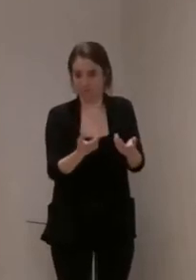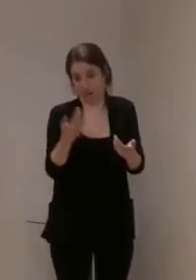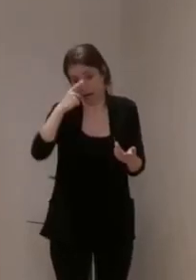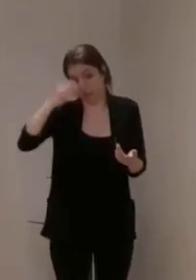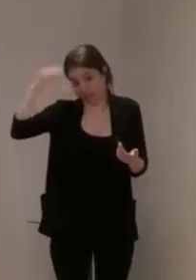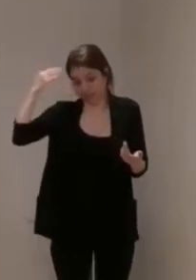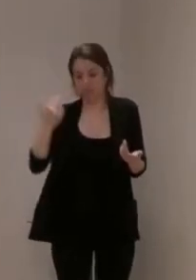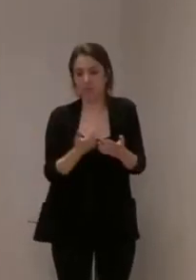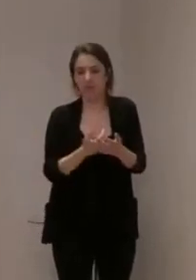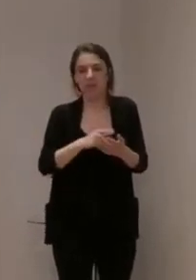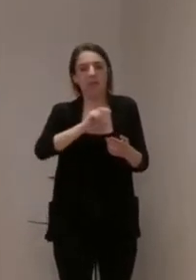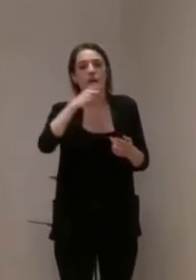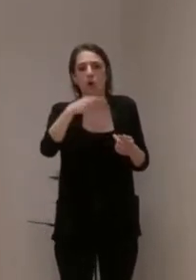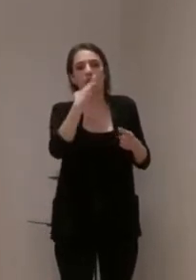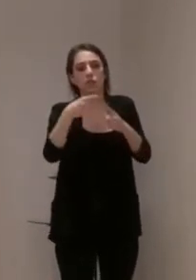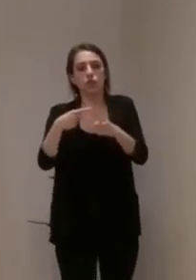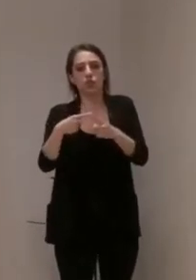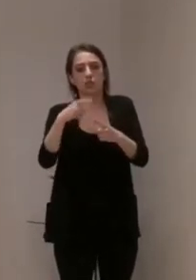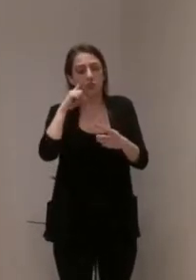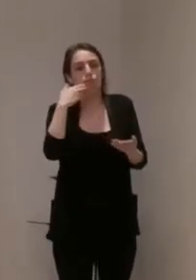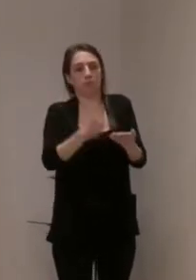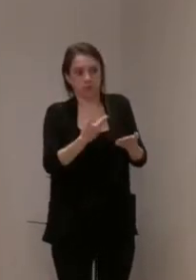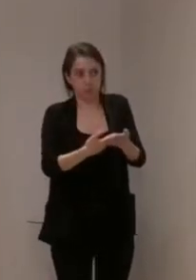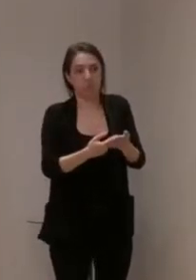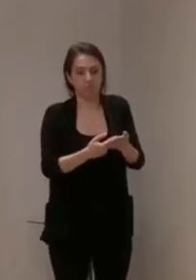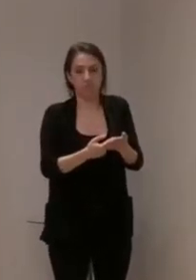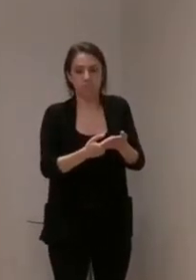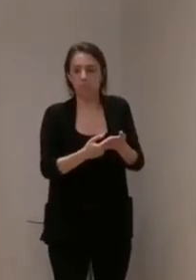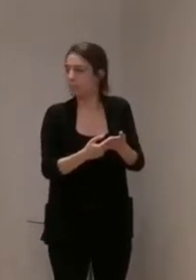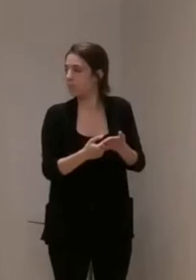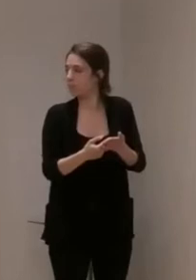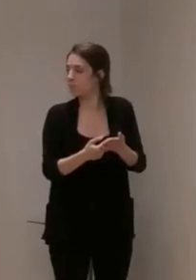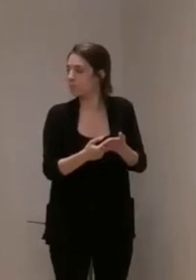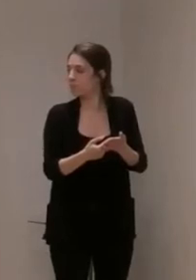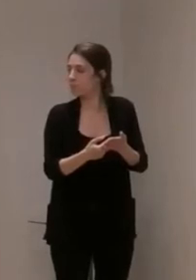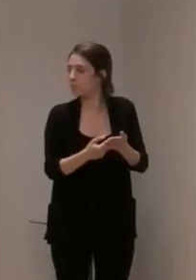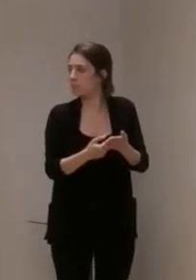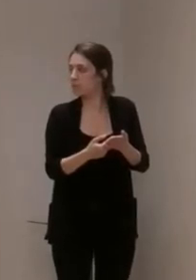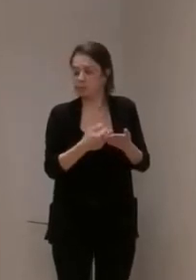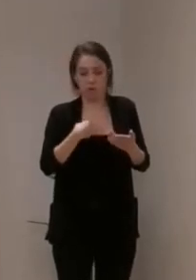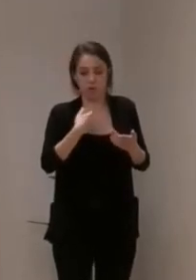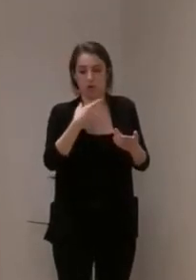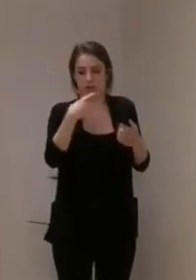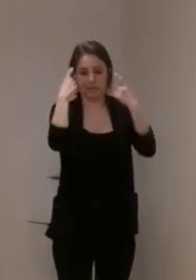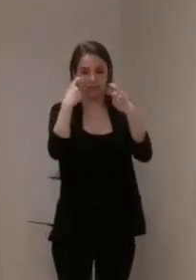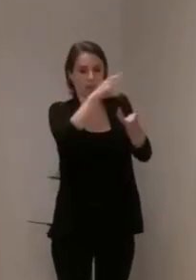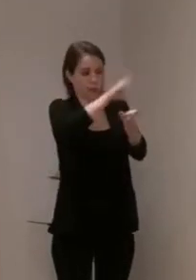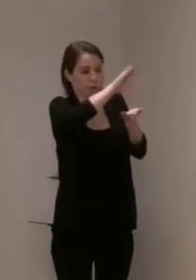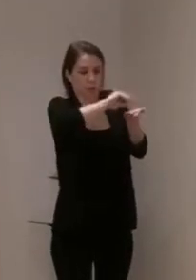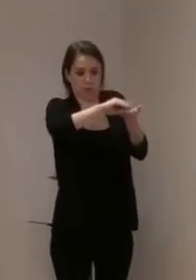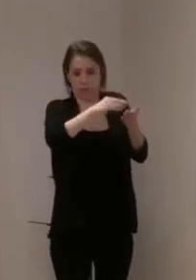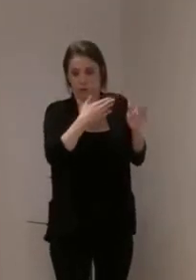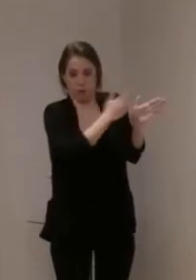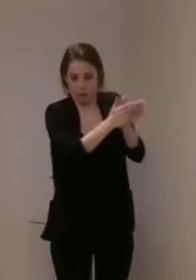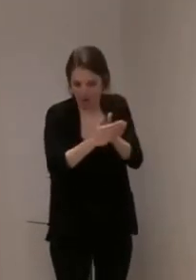havia coses que també he constatat en aquest, per tot el que he parlat amb les altres dones i les